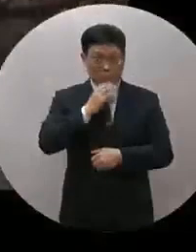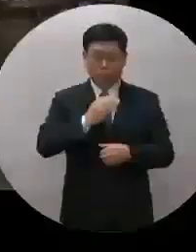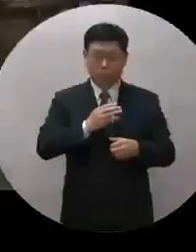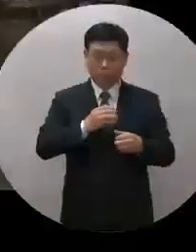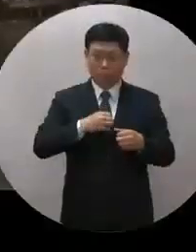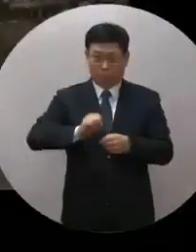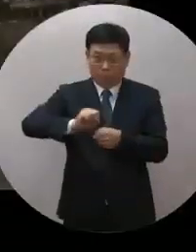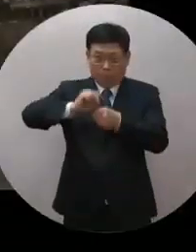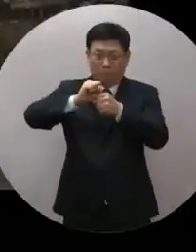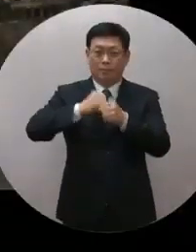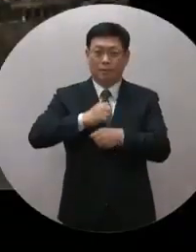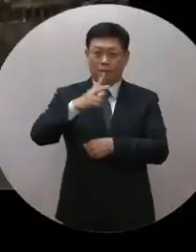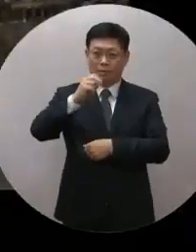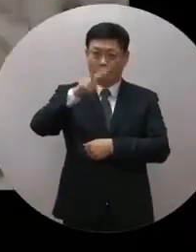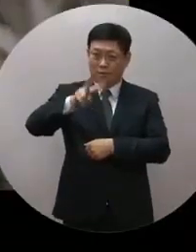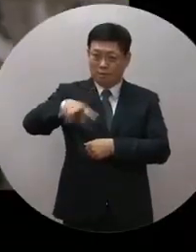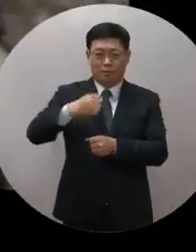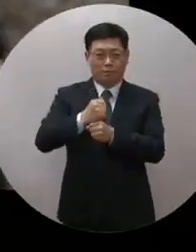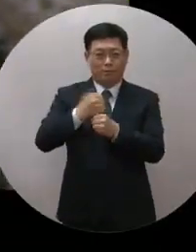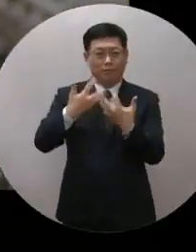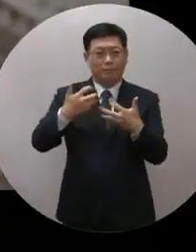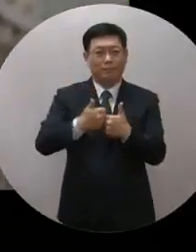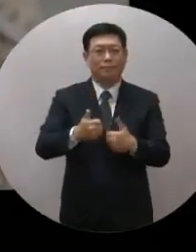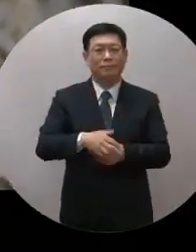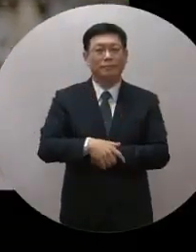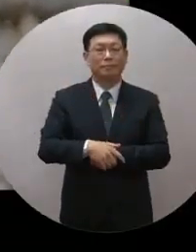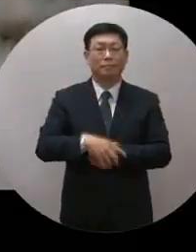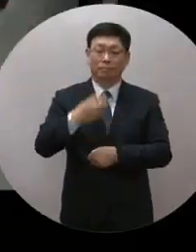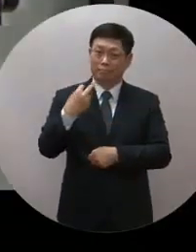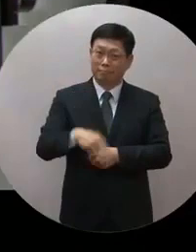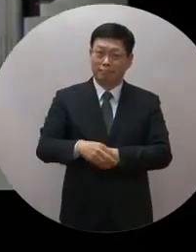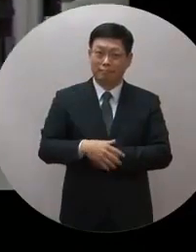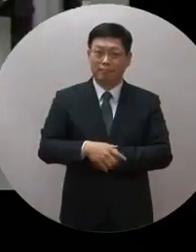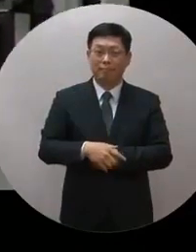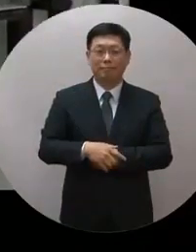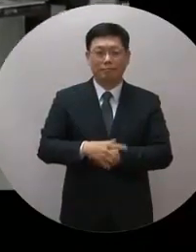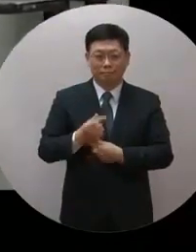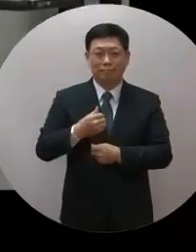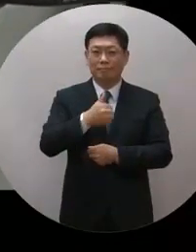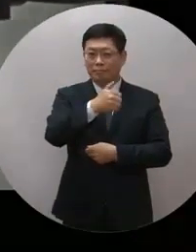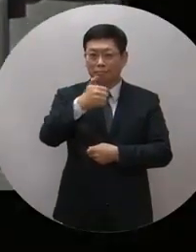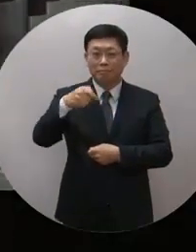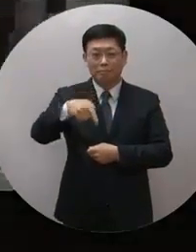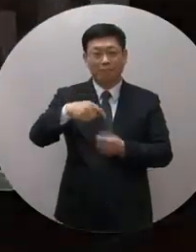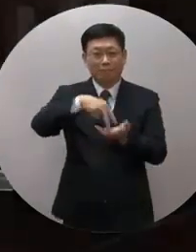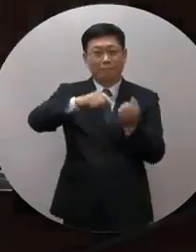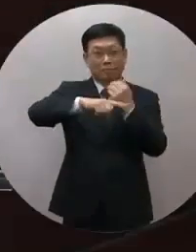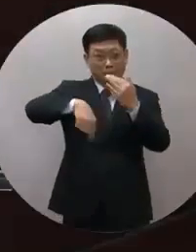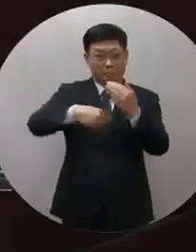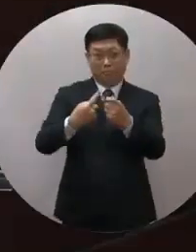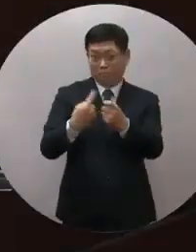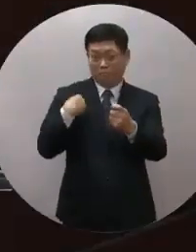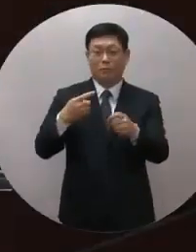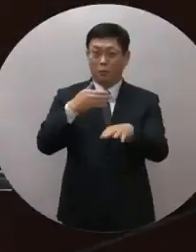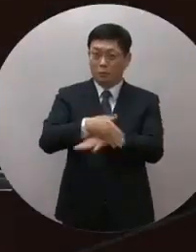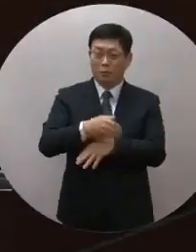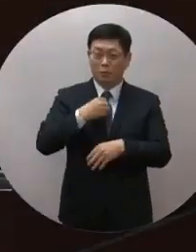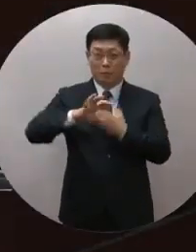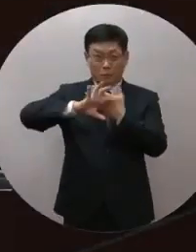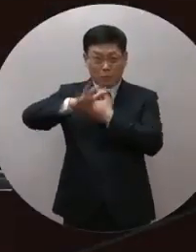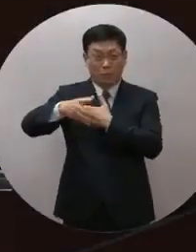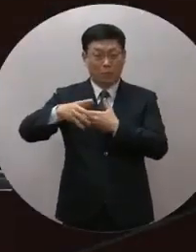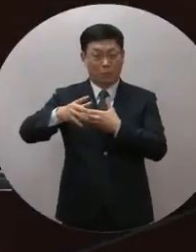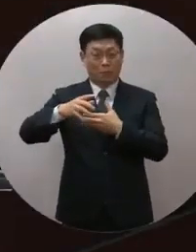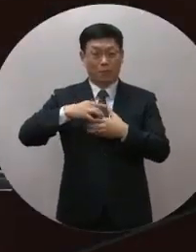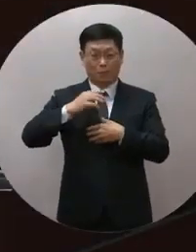过72000个就业机会。而感谢国务院去年通过境外资